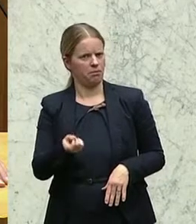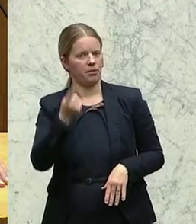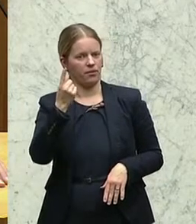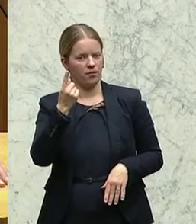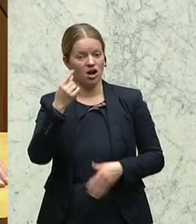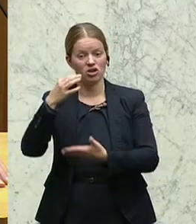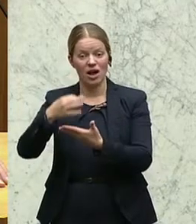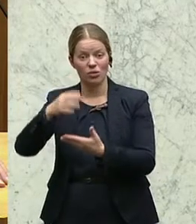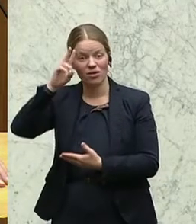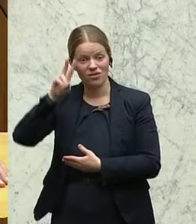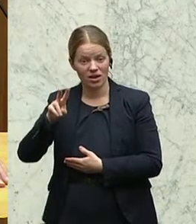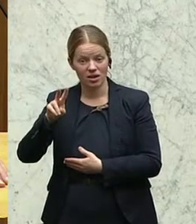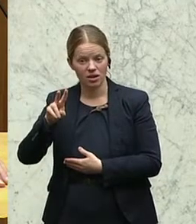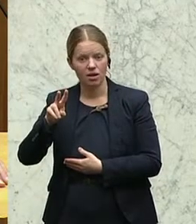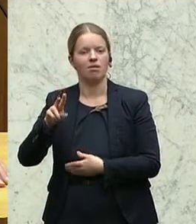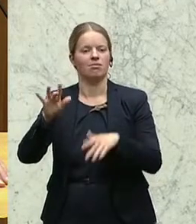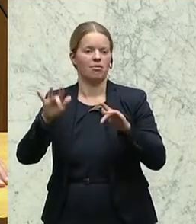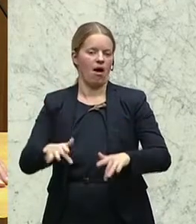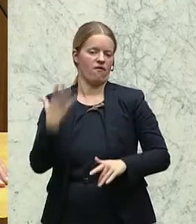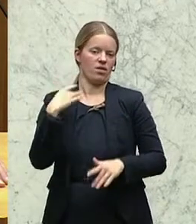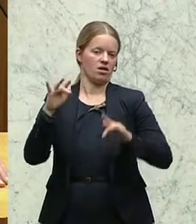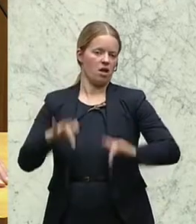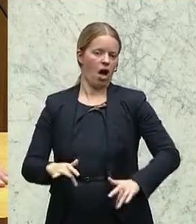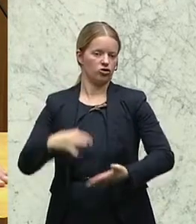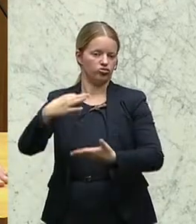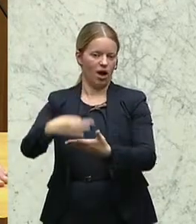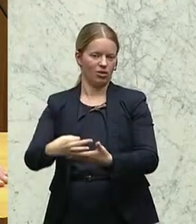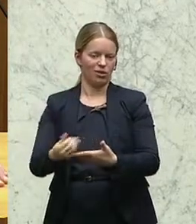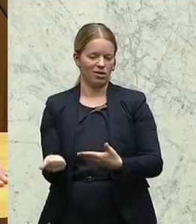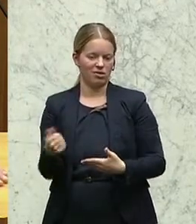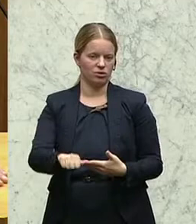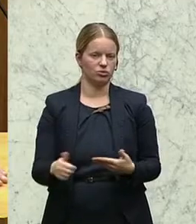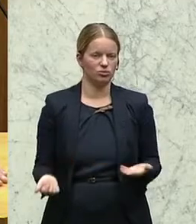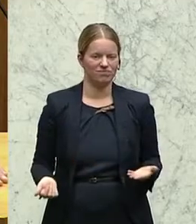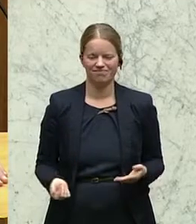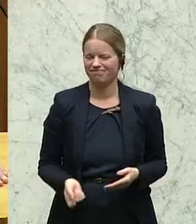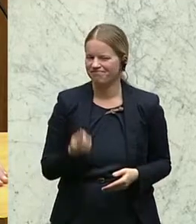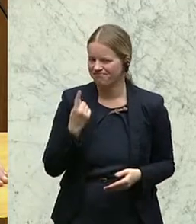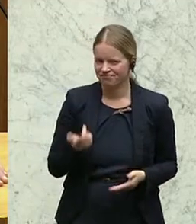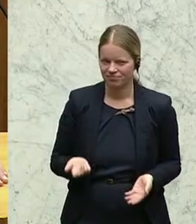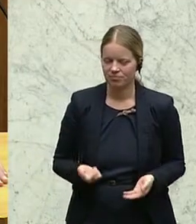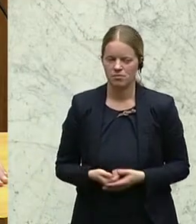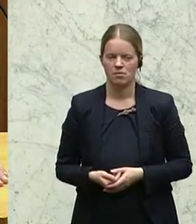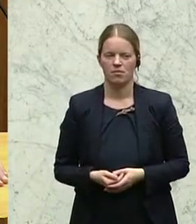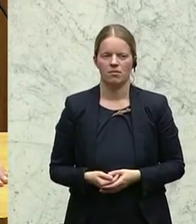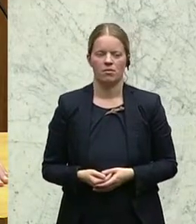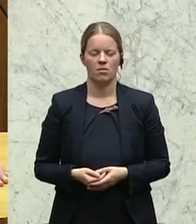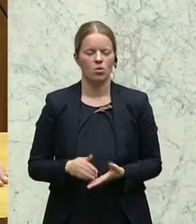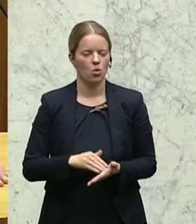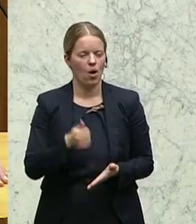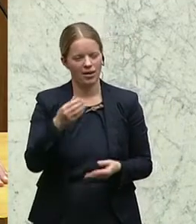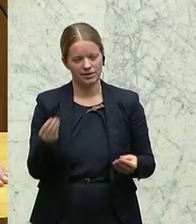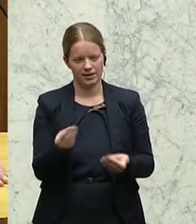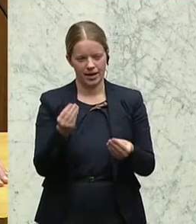Wien taucht auf einmal als Zweigstelle auf. Das sind die Reformen, diese epochalen, die hier eintreten. Eines bemerkenswert